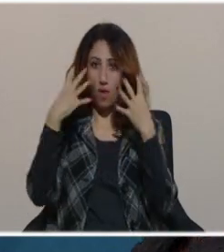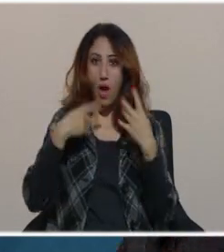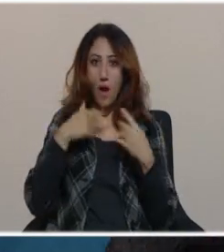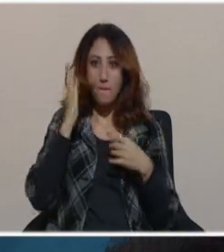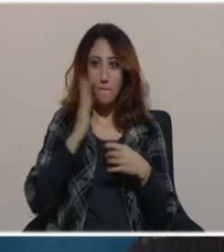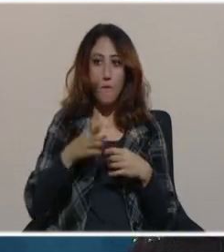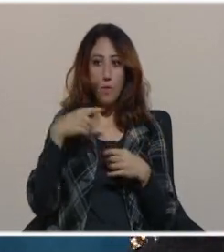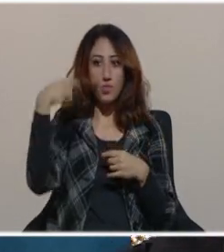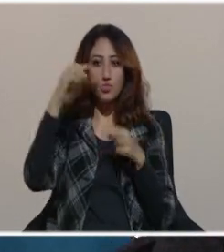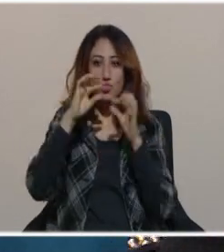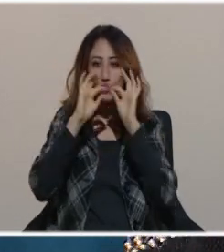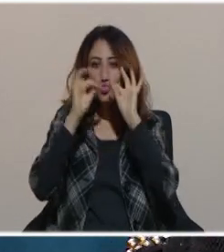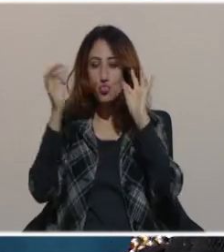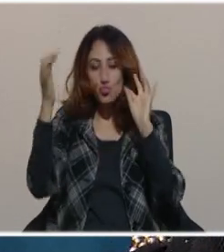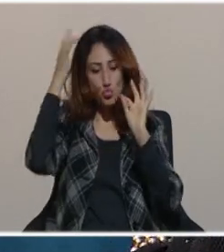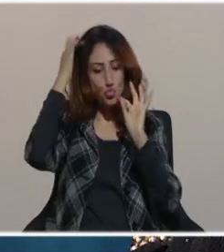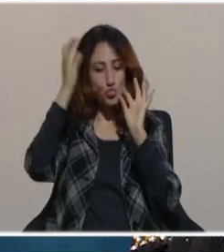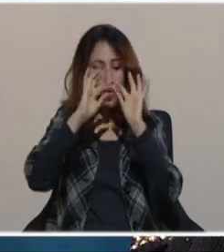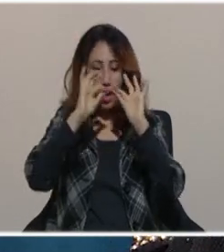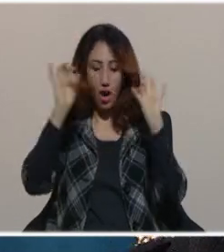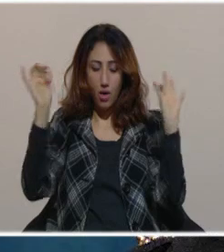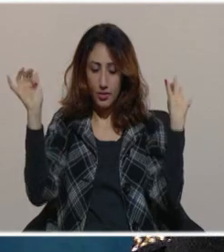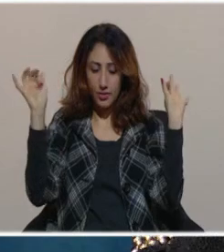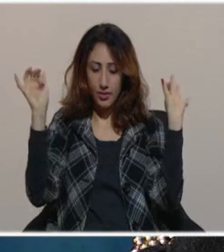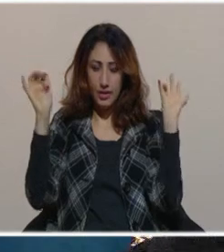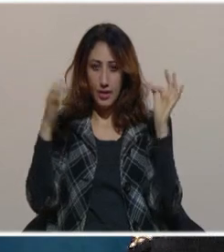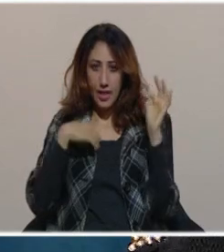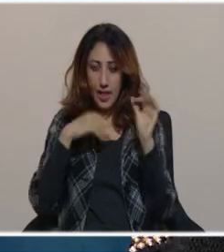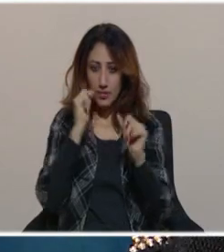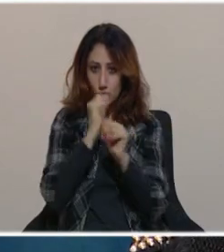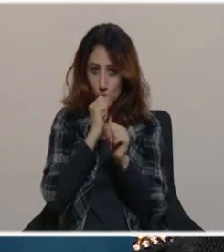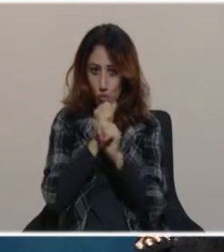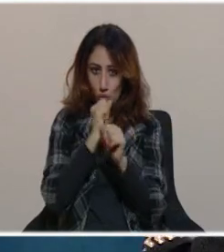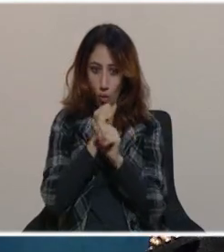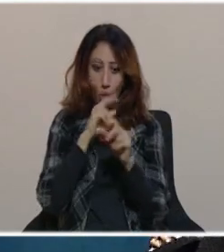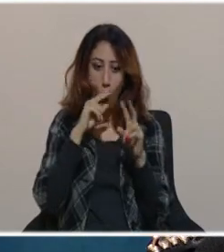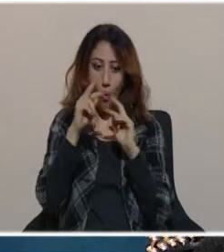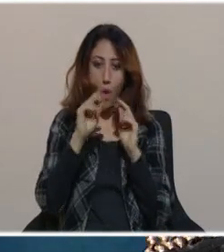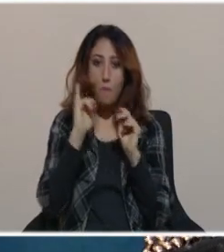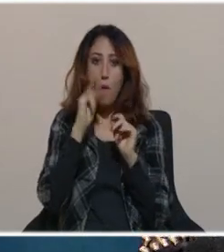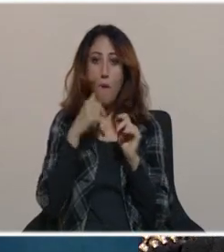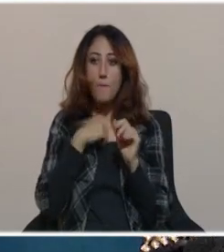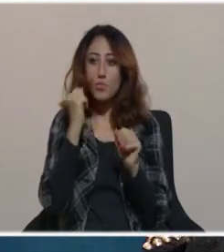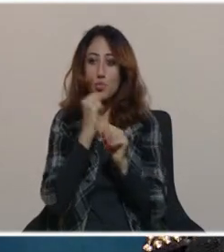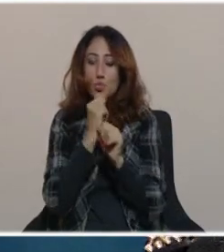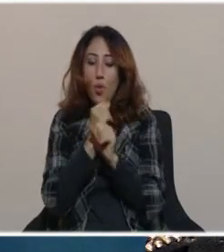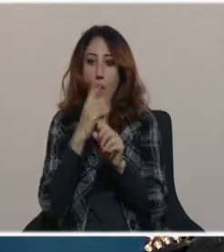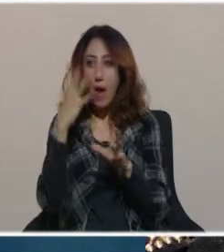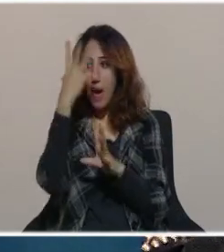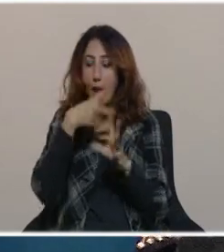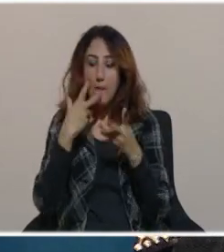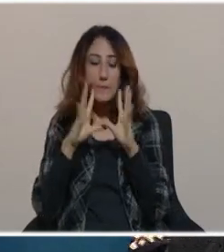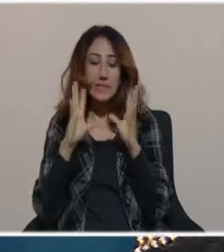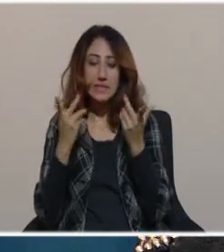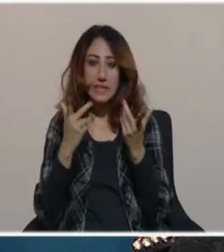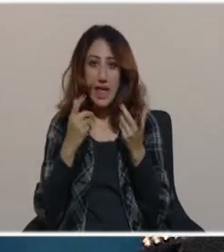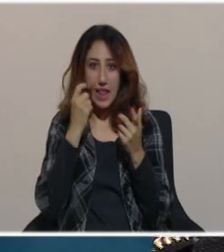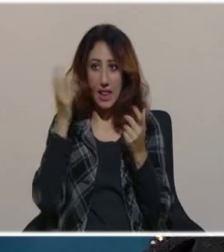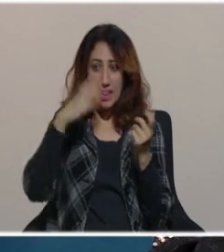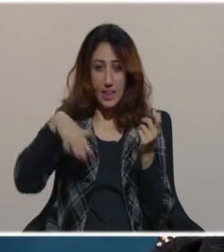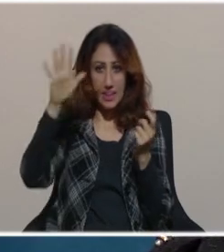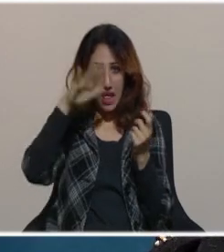هي شعراية، لو انا في الاداء، يعني هو نفس الحوار بس هو في الاداء، ممكن اخلي الناس تكرهني وتبقى